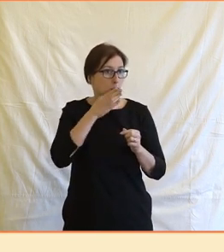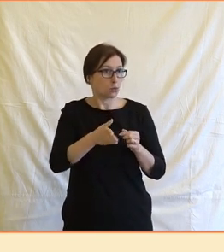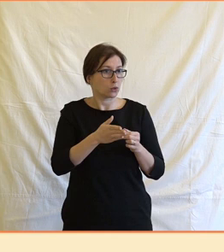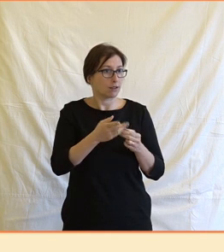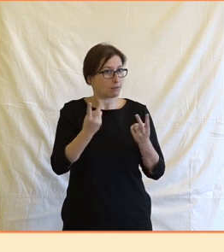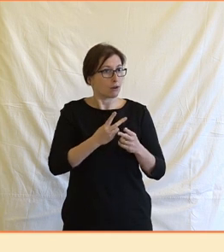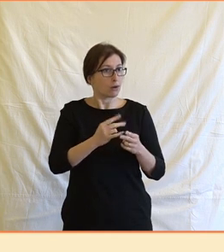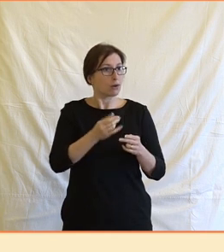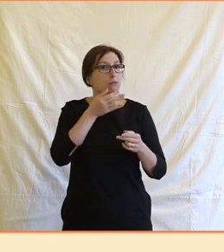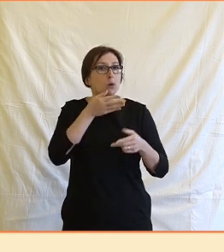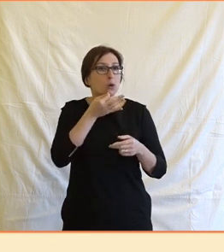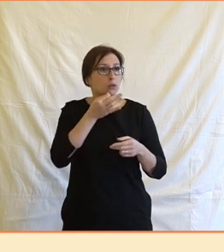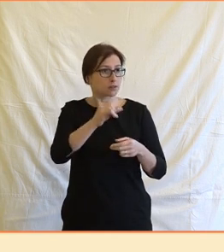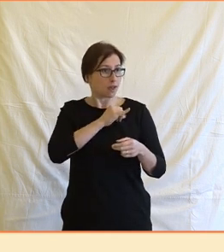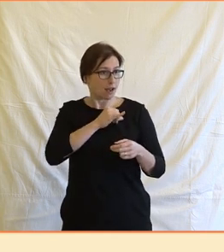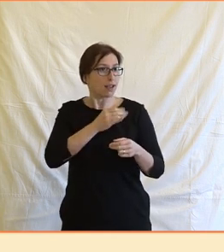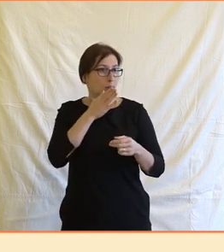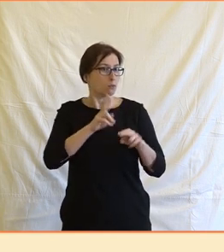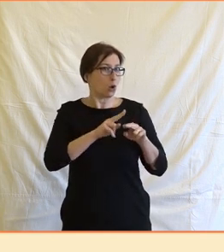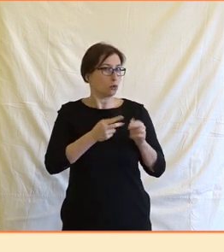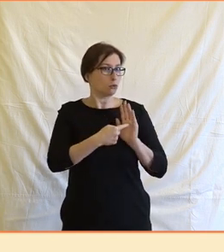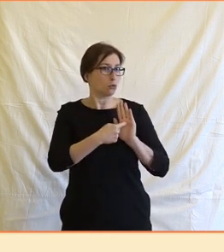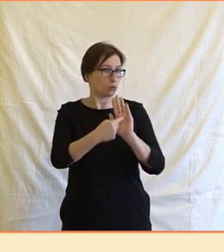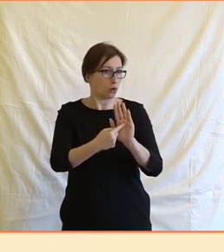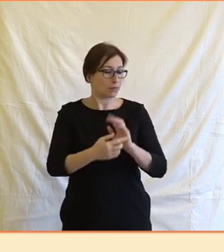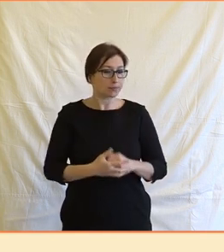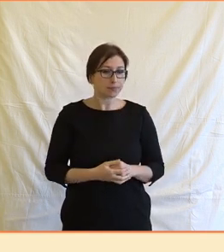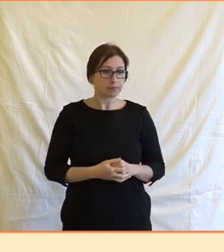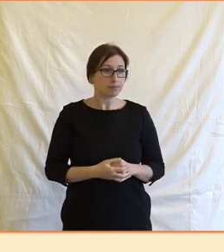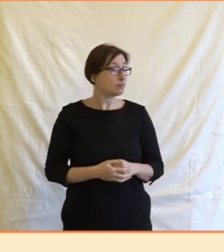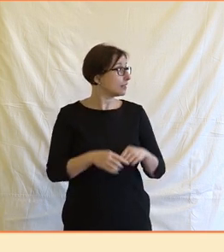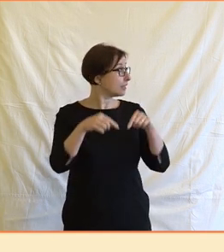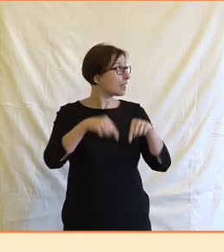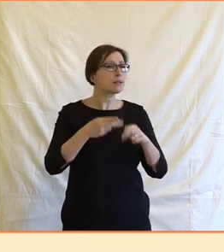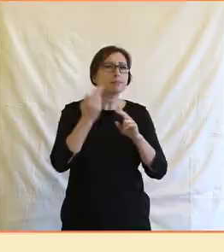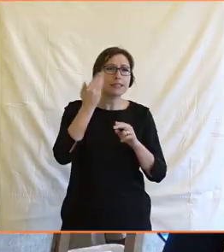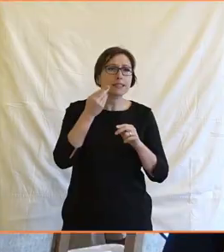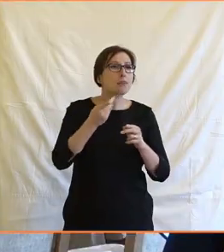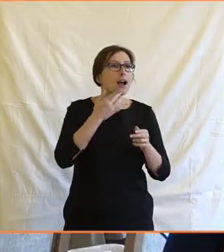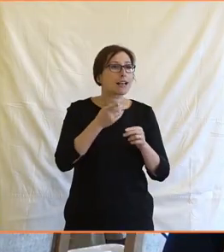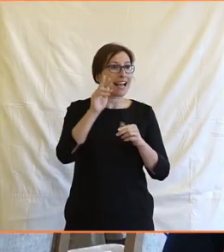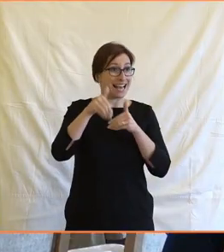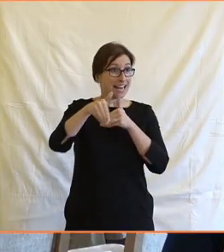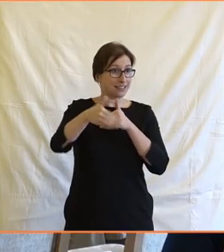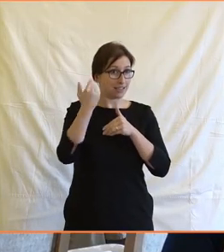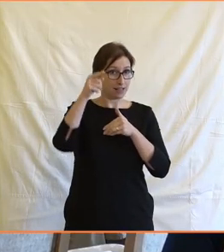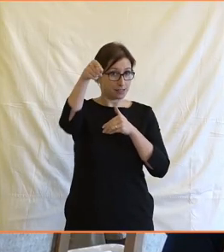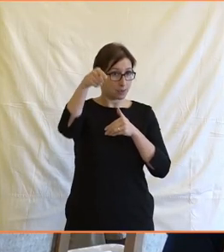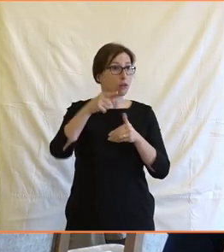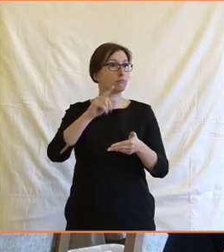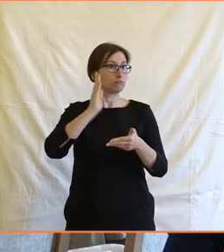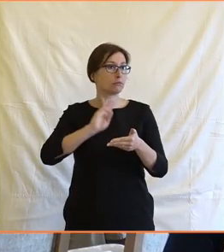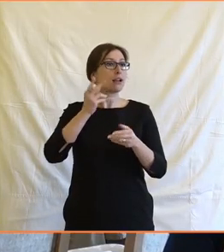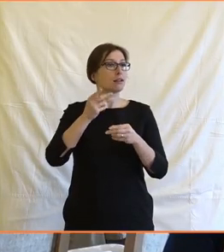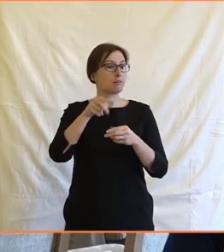této velmi, velmi potřebné problematiky. Tady fyzicky je to, pokud se nemýlím, u registrace, takže tam